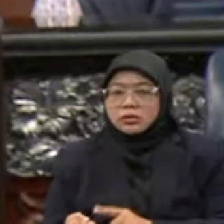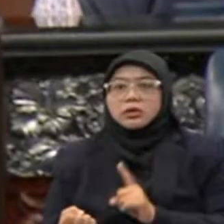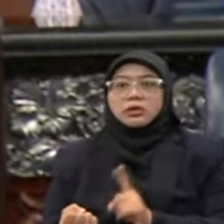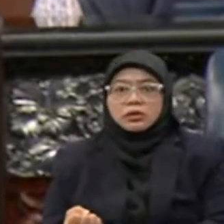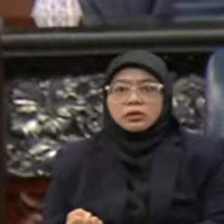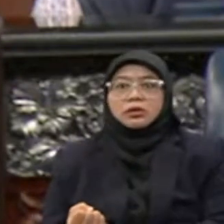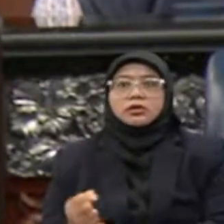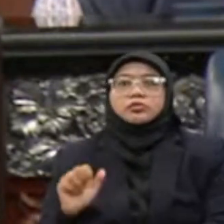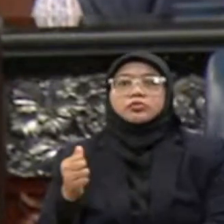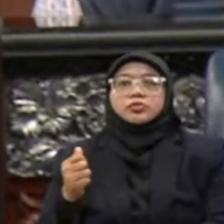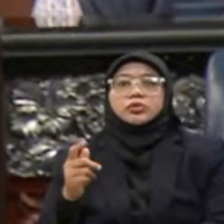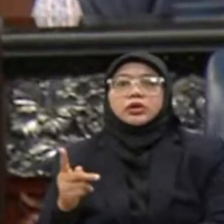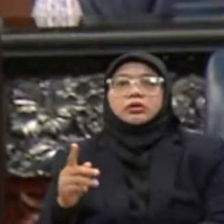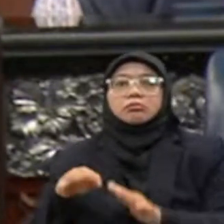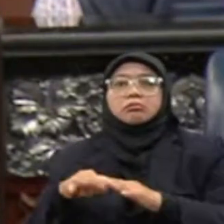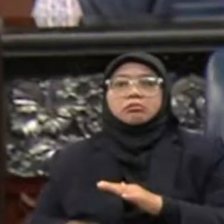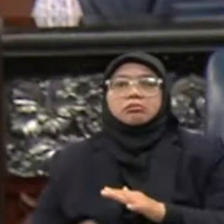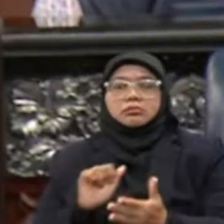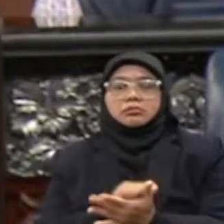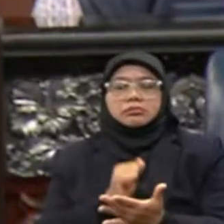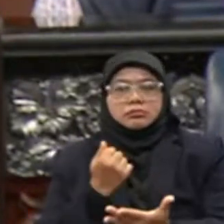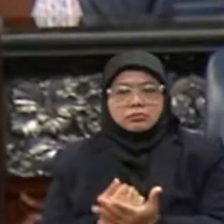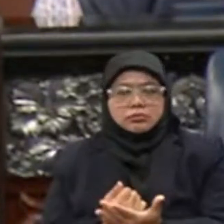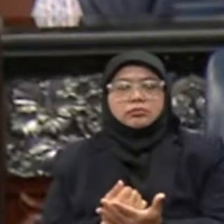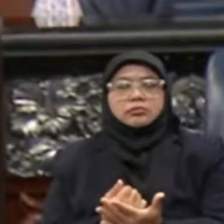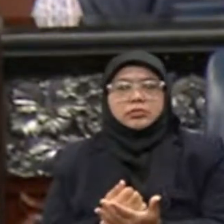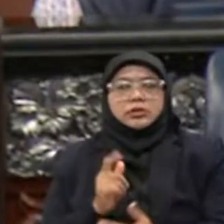simpanan kurang 10.000 Ringgit dalam